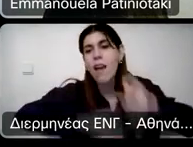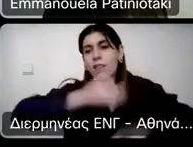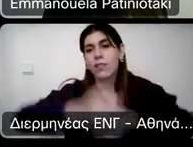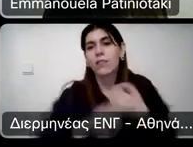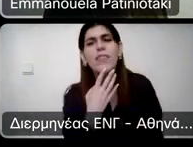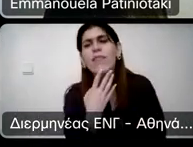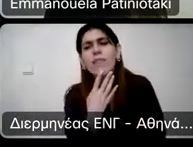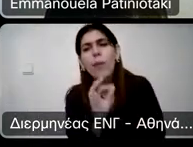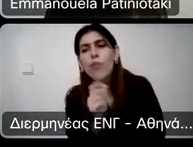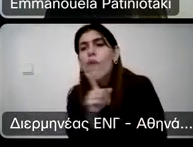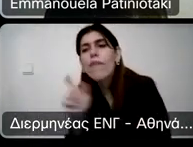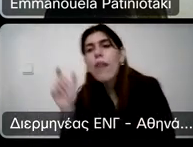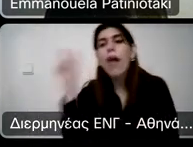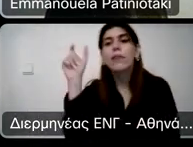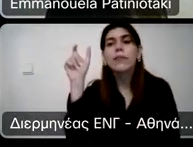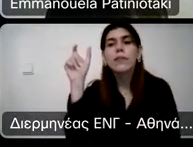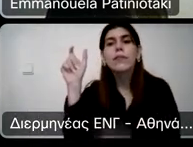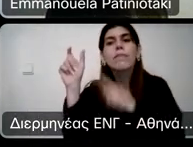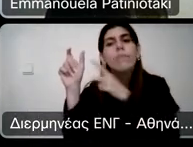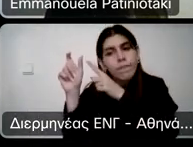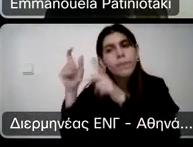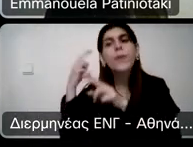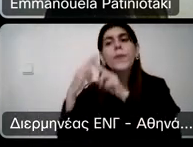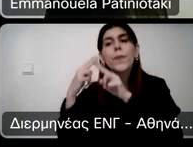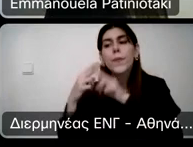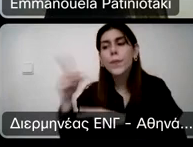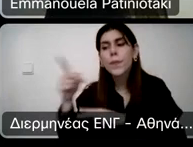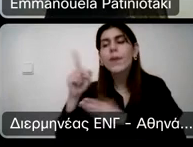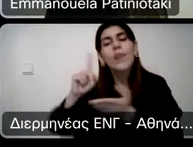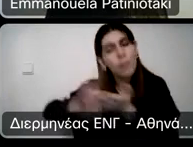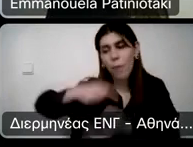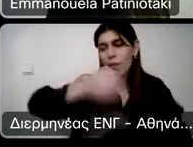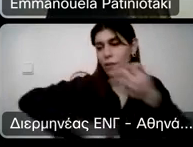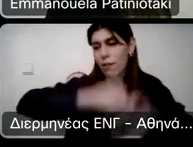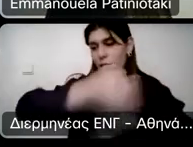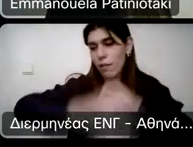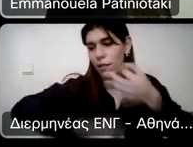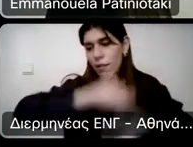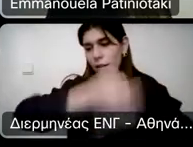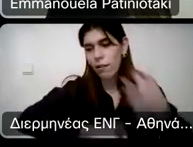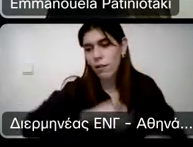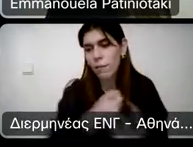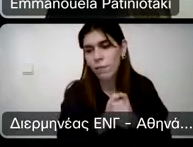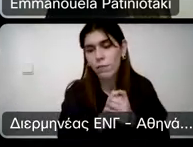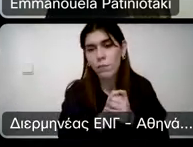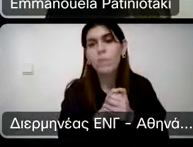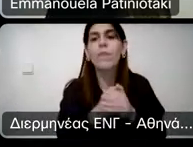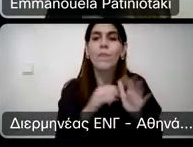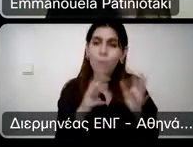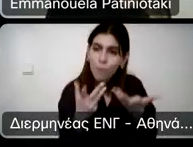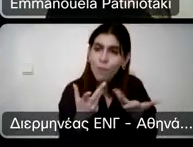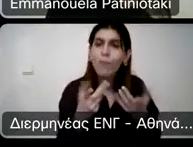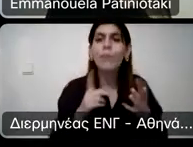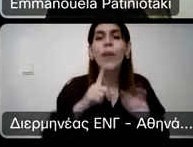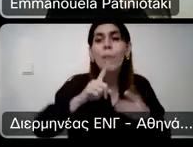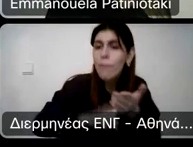συγκεκριμένη ορολογία και τίνει ο ανάπηρος πληθυσμός να ζητά το σεβασμό στη χρήση αυτής της